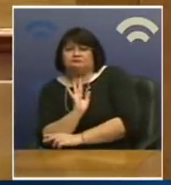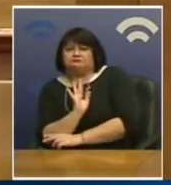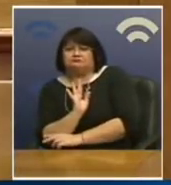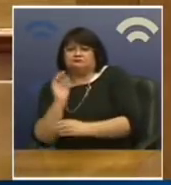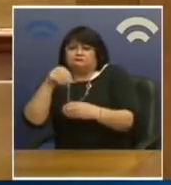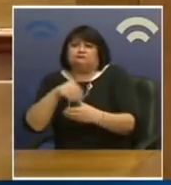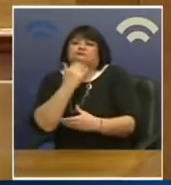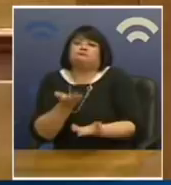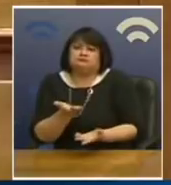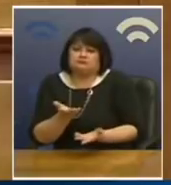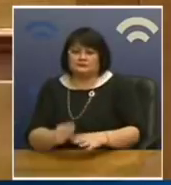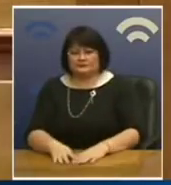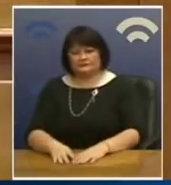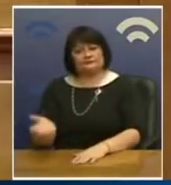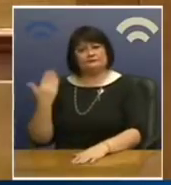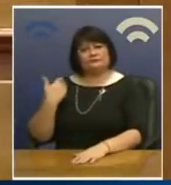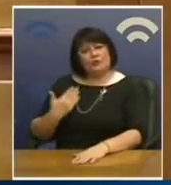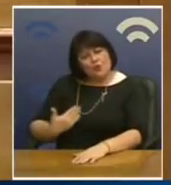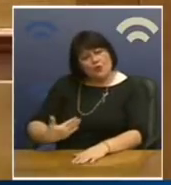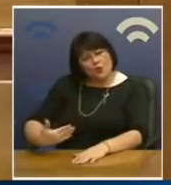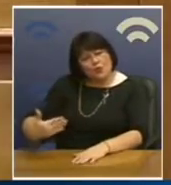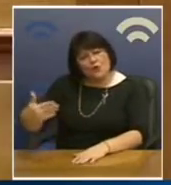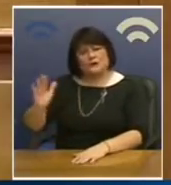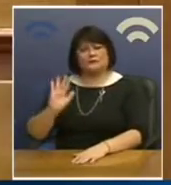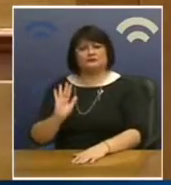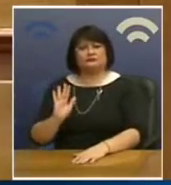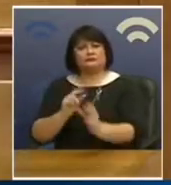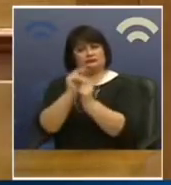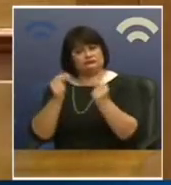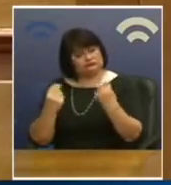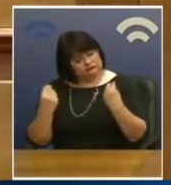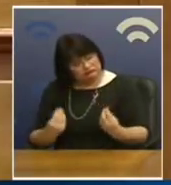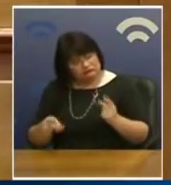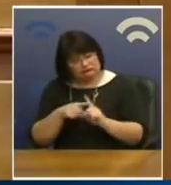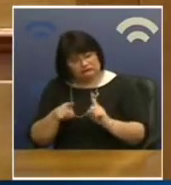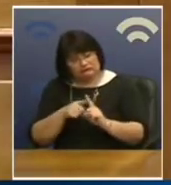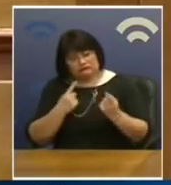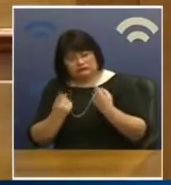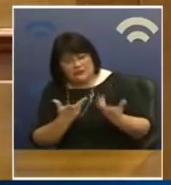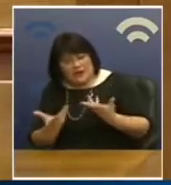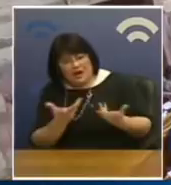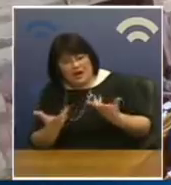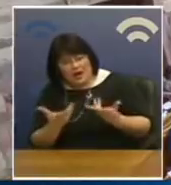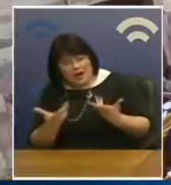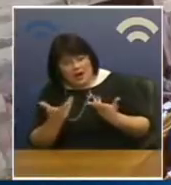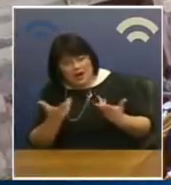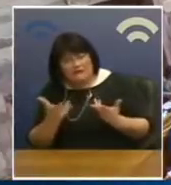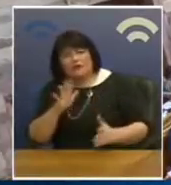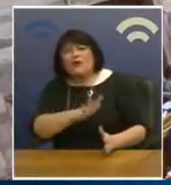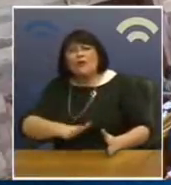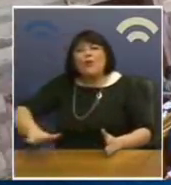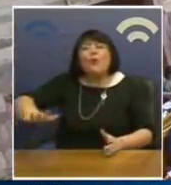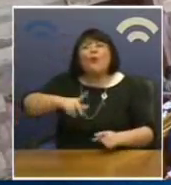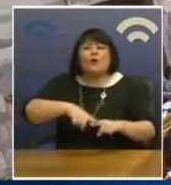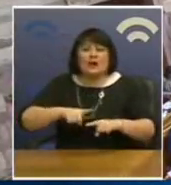Αφού λοιπόν προηγήθηκε μια μακρά και γόνιμη διαδικασία διαβούλευσης σε κάθε άκρη της Ελλάδας,